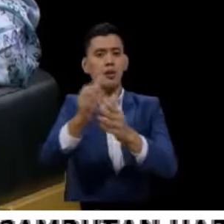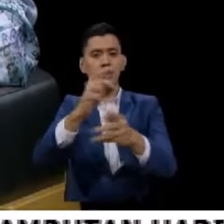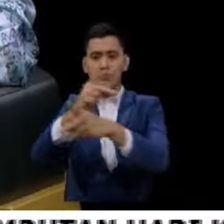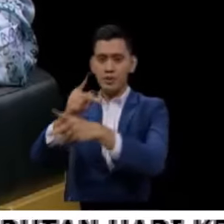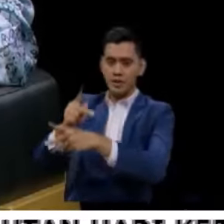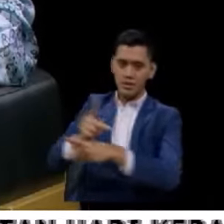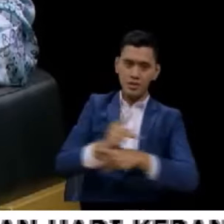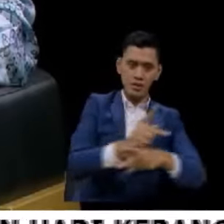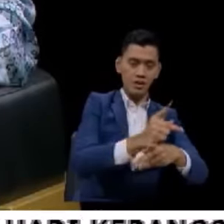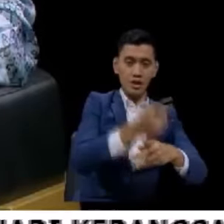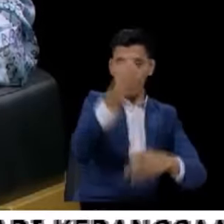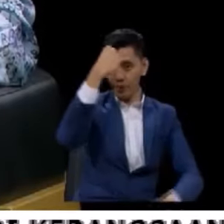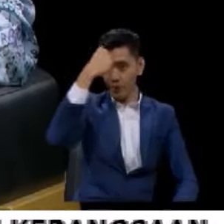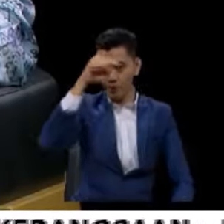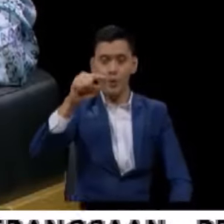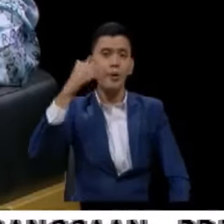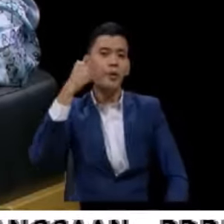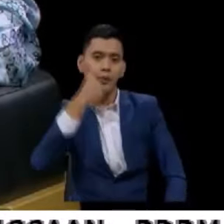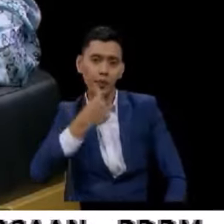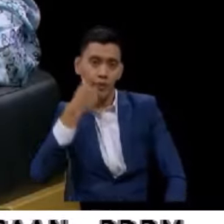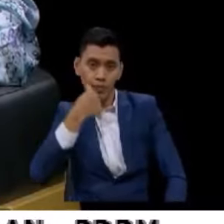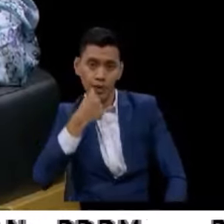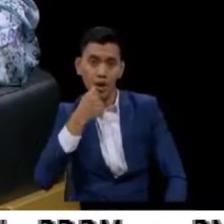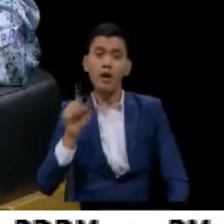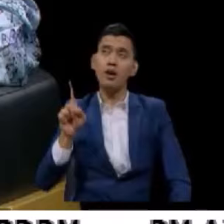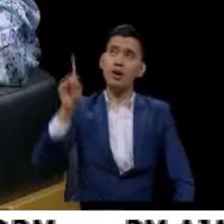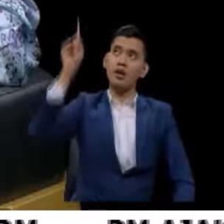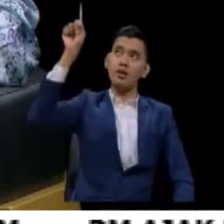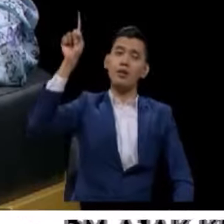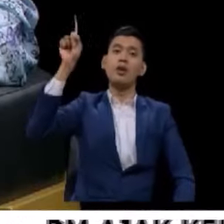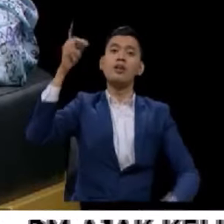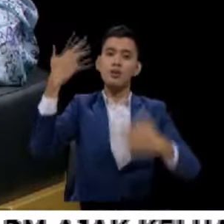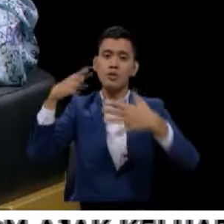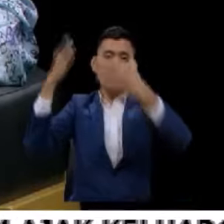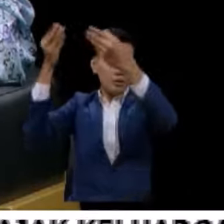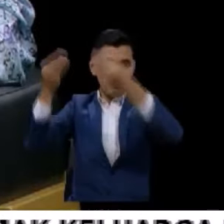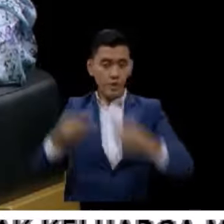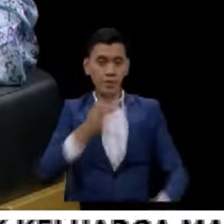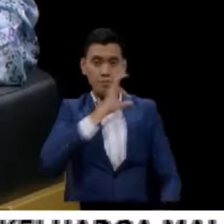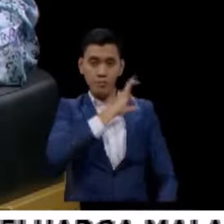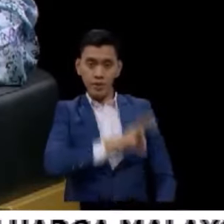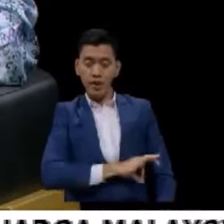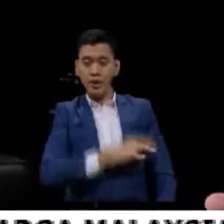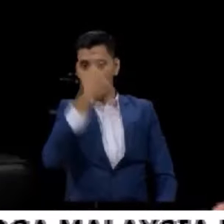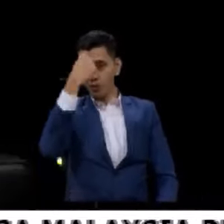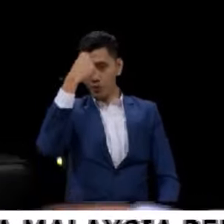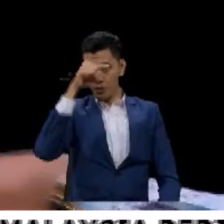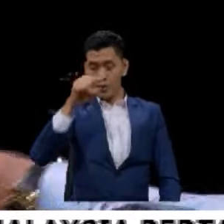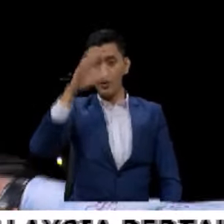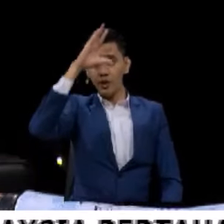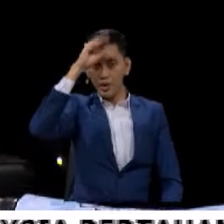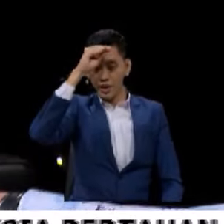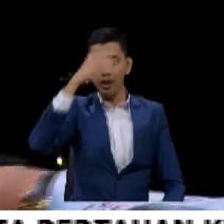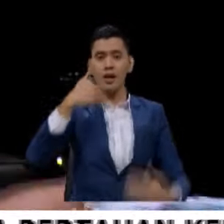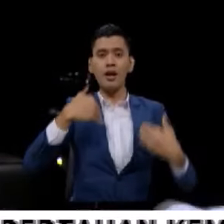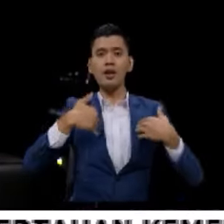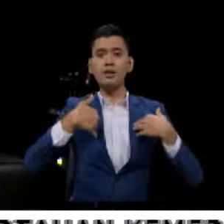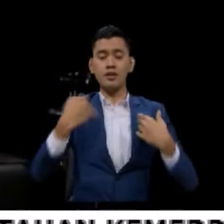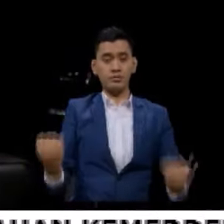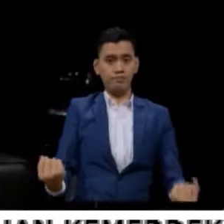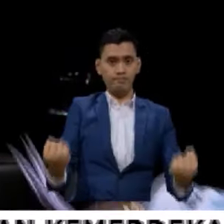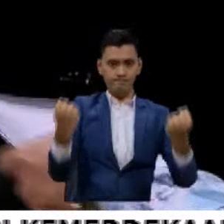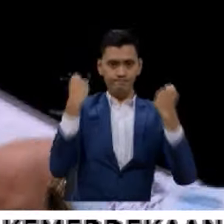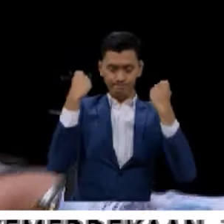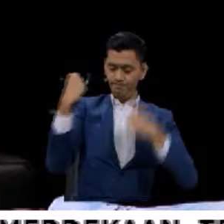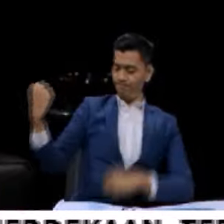kepada wanita ini Allah ta'ala bunyikan kelebihannya ada kepada kita kelebihannya ada pada laki-laki ini dia the kekuatan fizikal